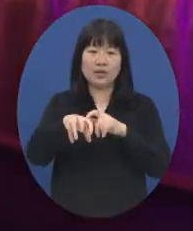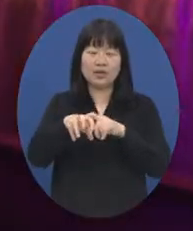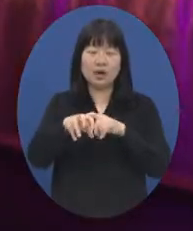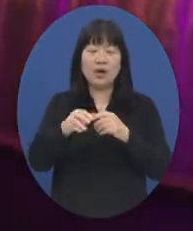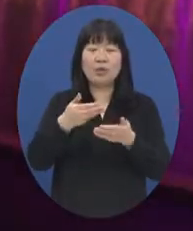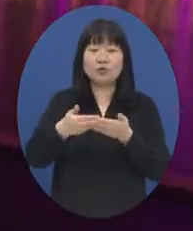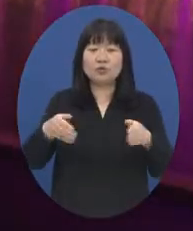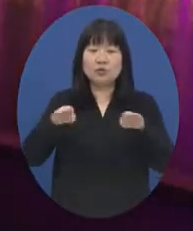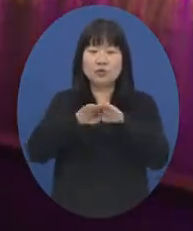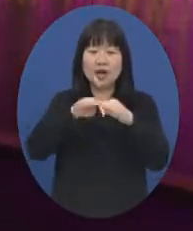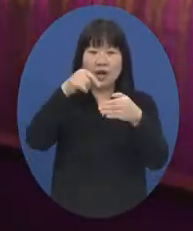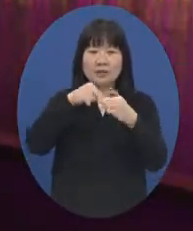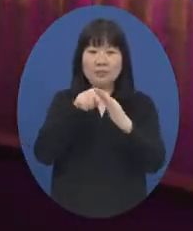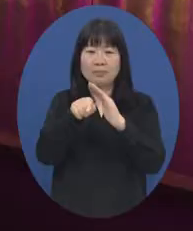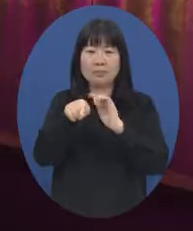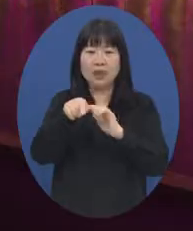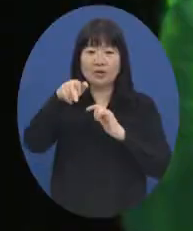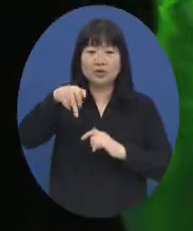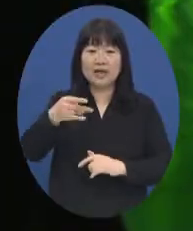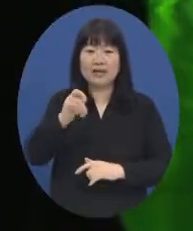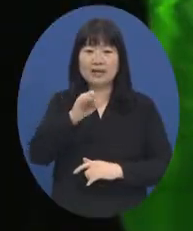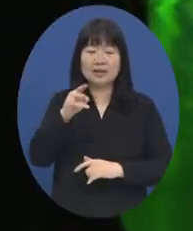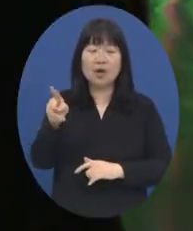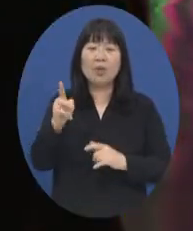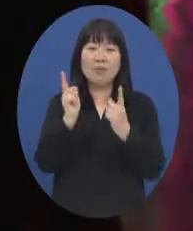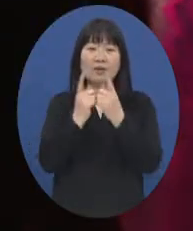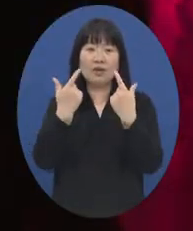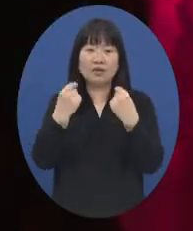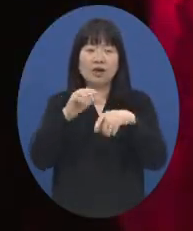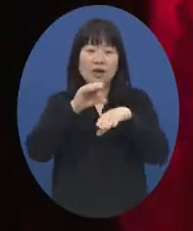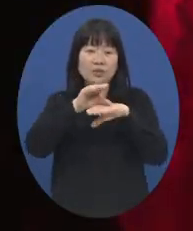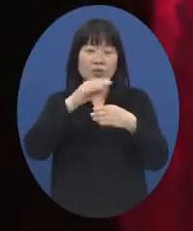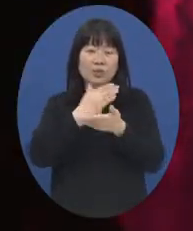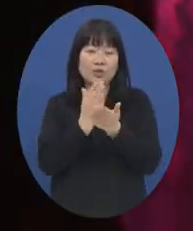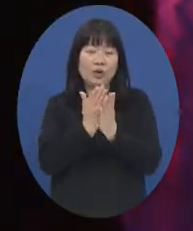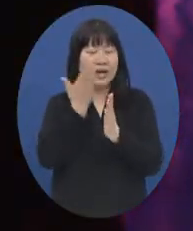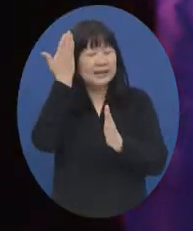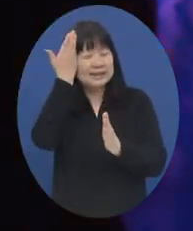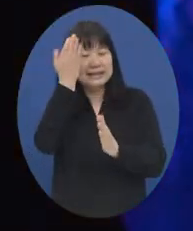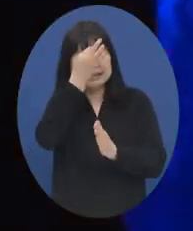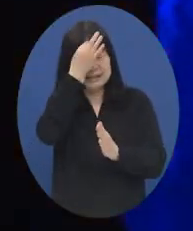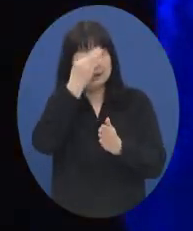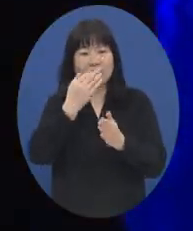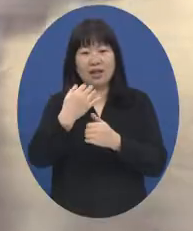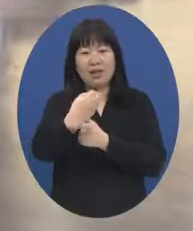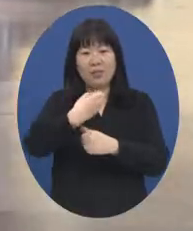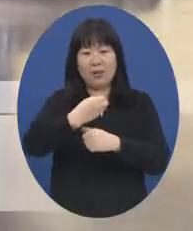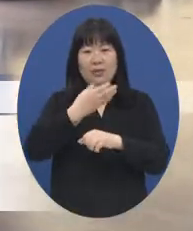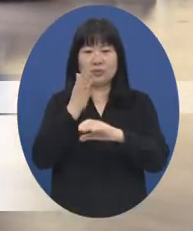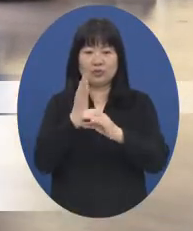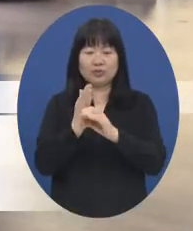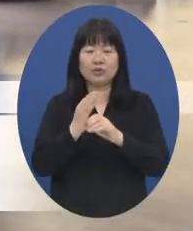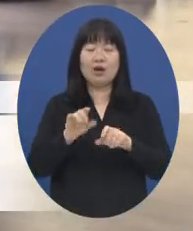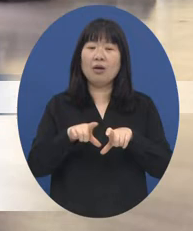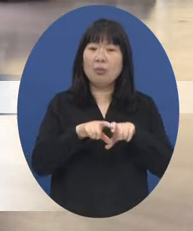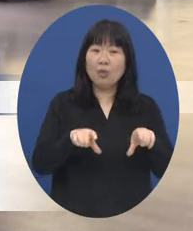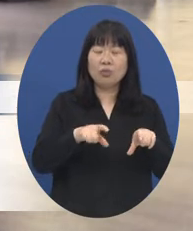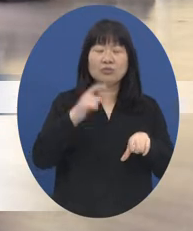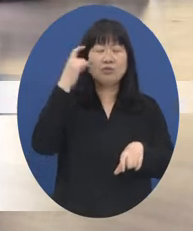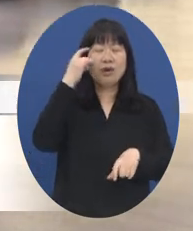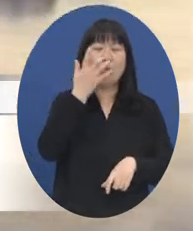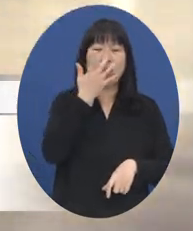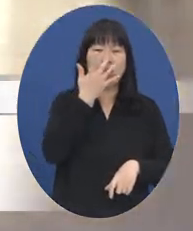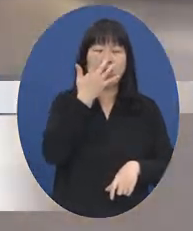마치 미술관에 가 큐레이터를 만난 것 마냥 자동차에 대한 여러 얘기거리가 많습니다. 평소에는 별로 생각